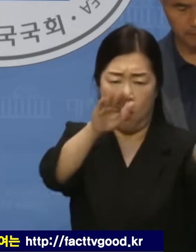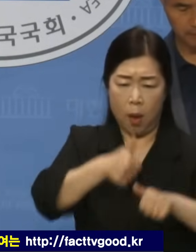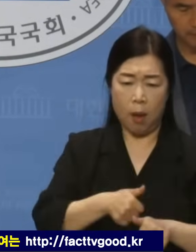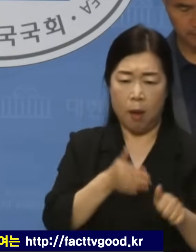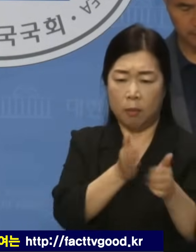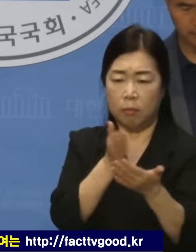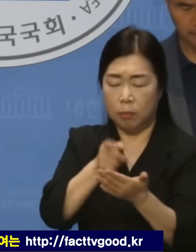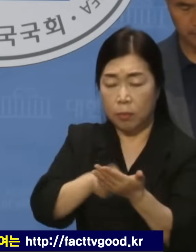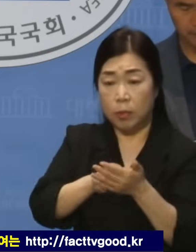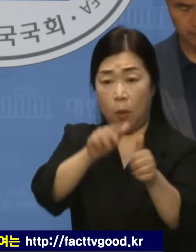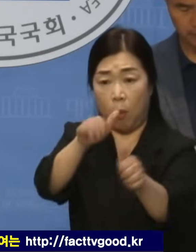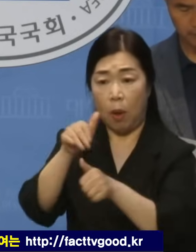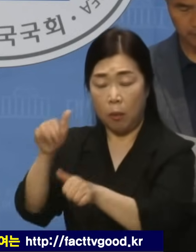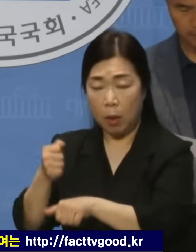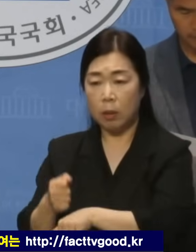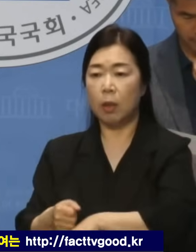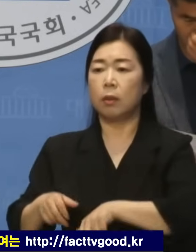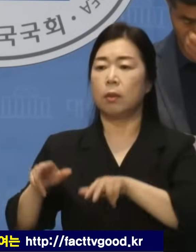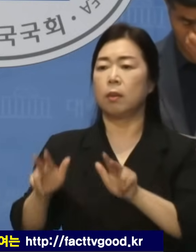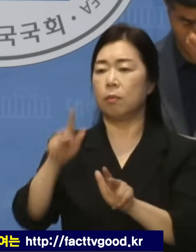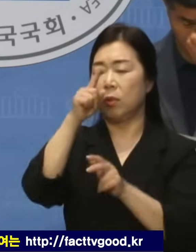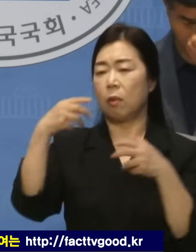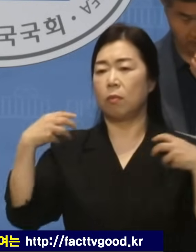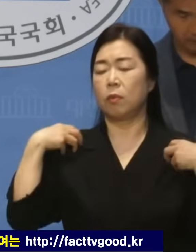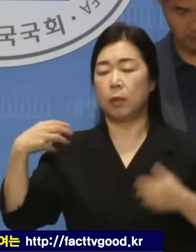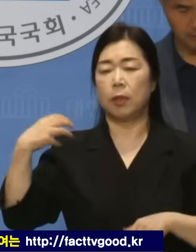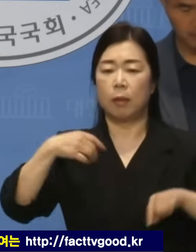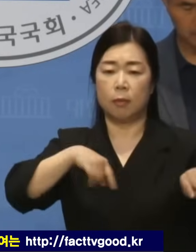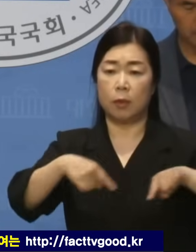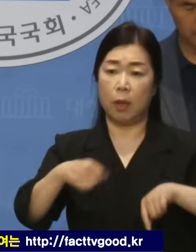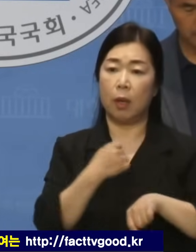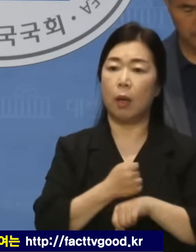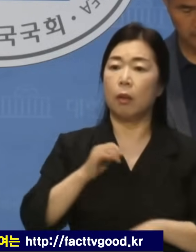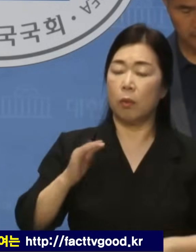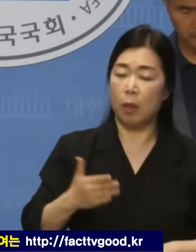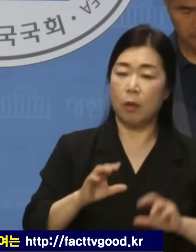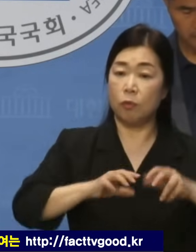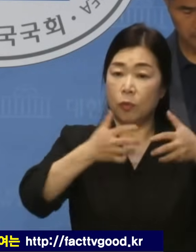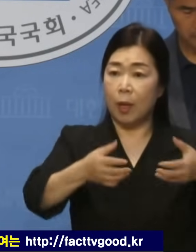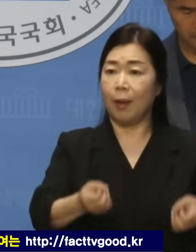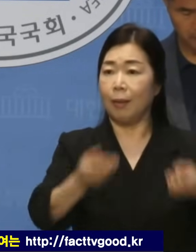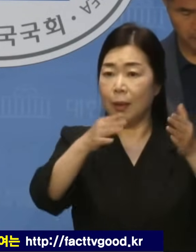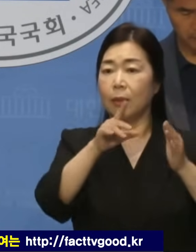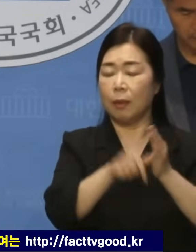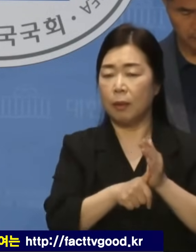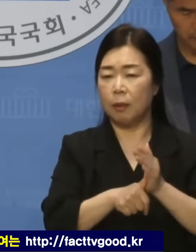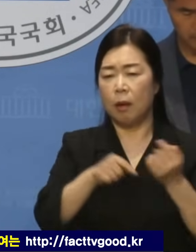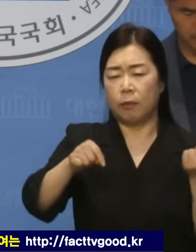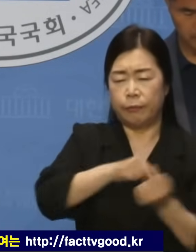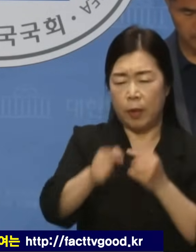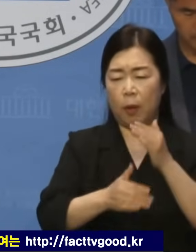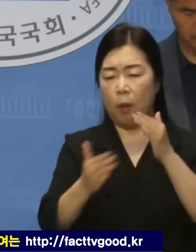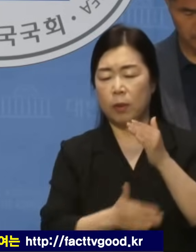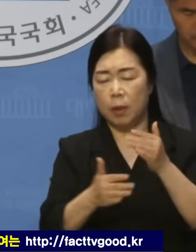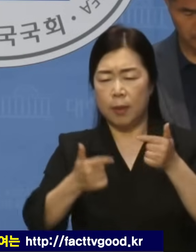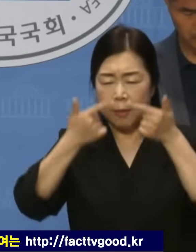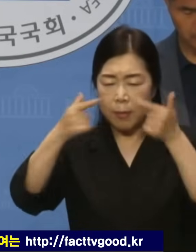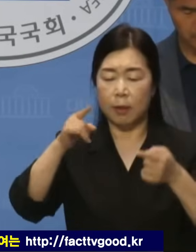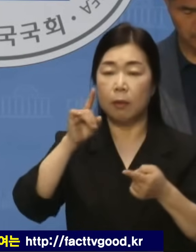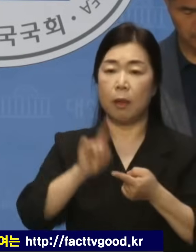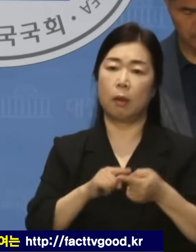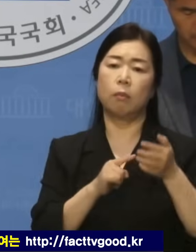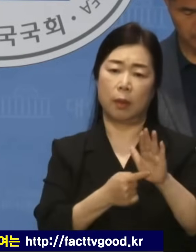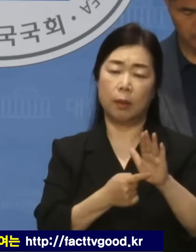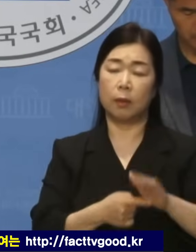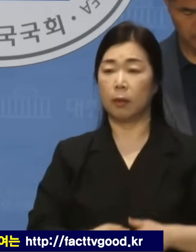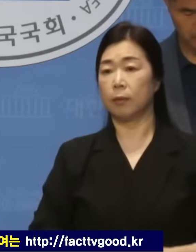긴급 투입하는 등 현 정부가 주도적으로 주최한 국제 행사의 부실한 민낯을